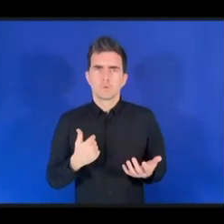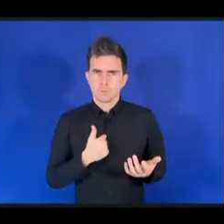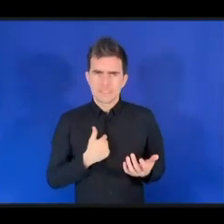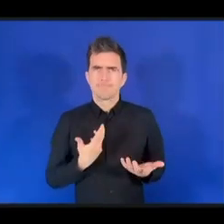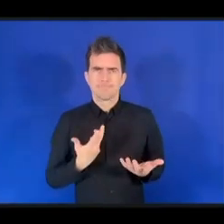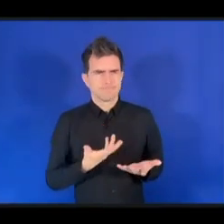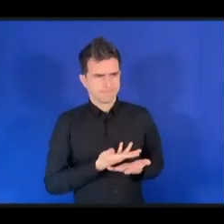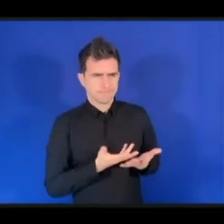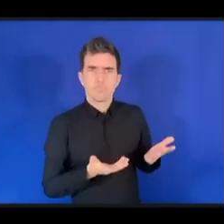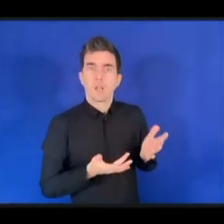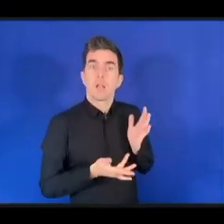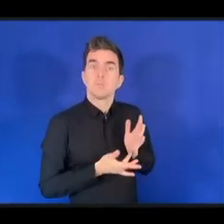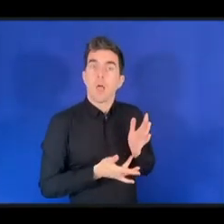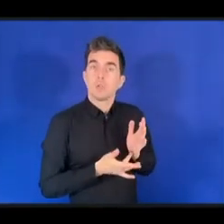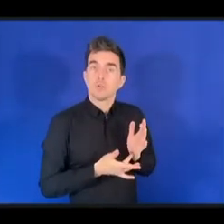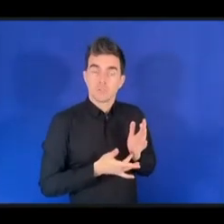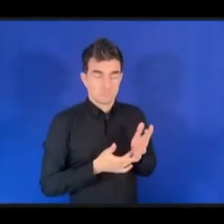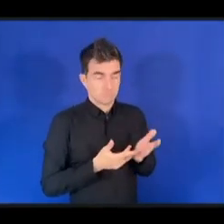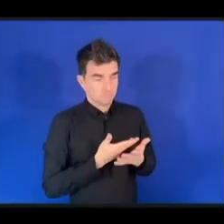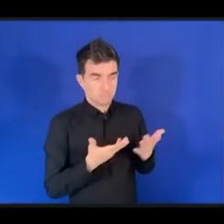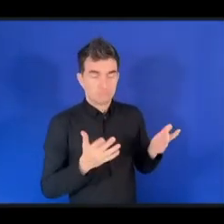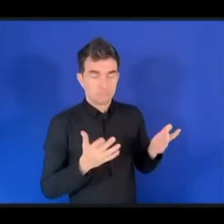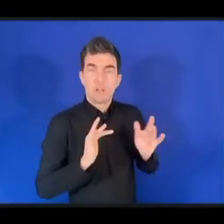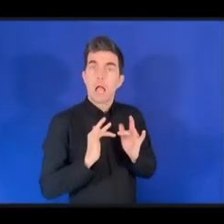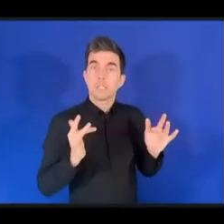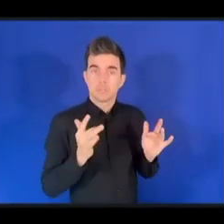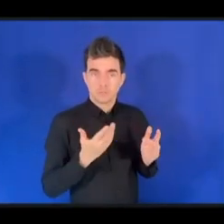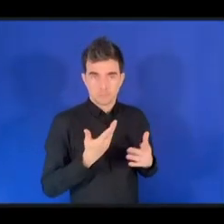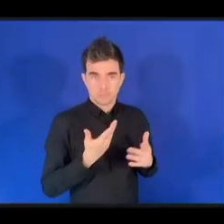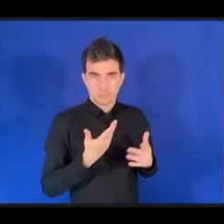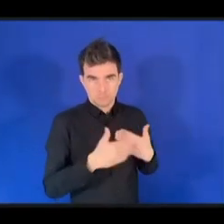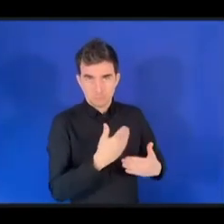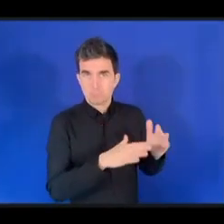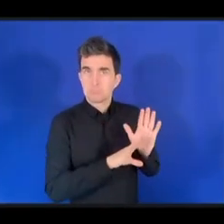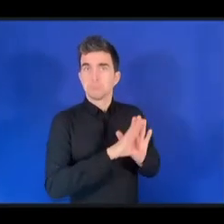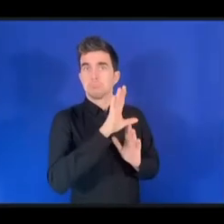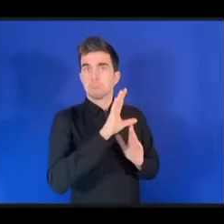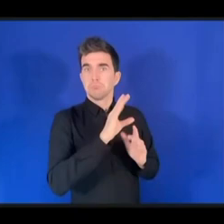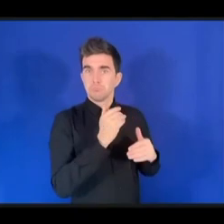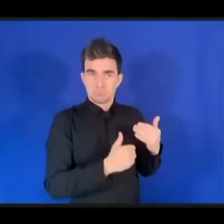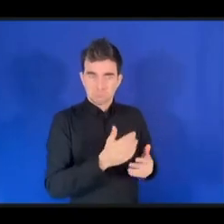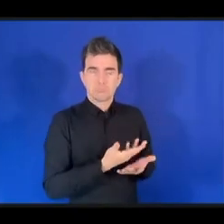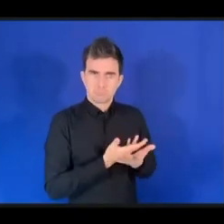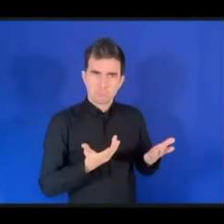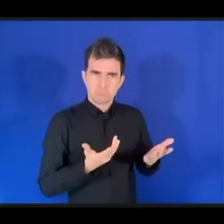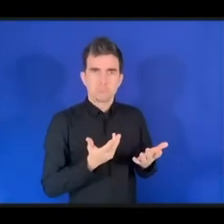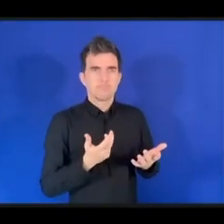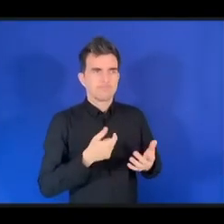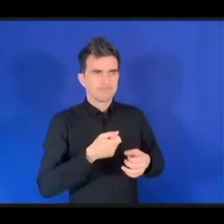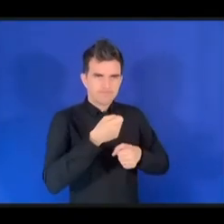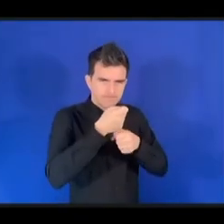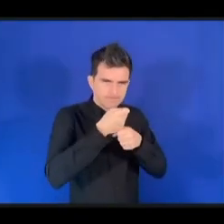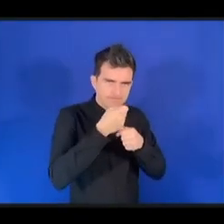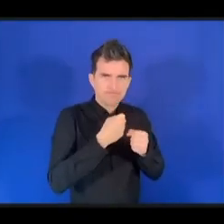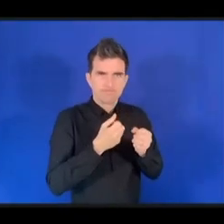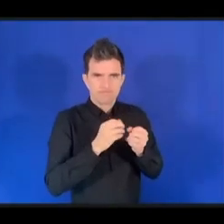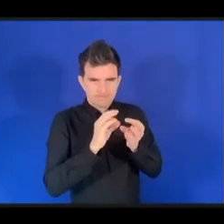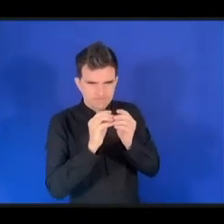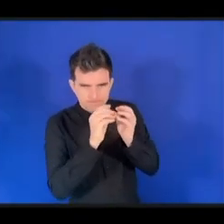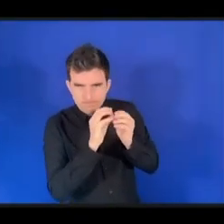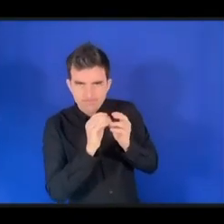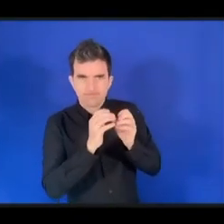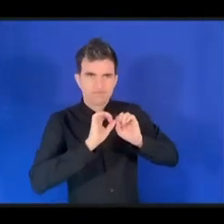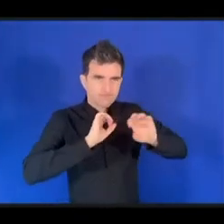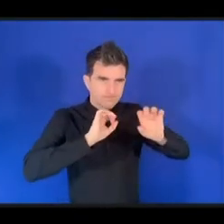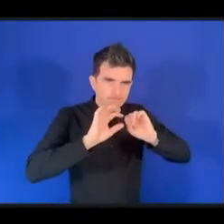起こしていく京都は大学の町学生さの町であります人口の1割以上が